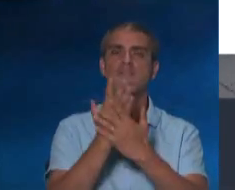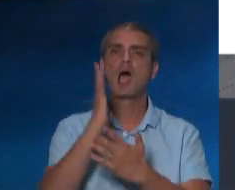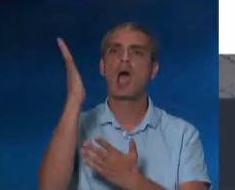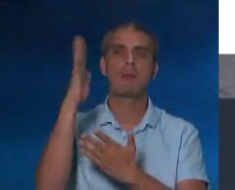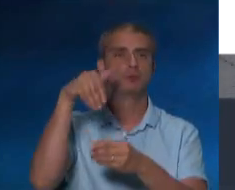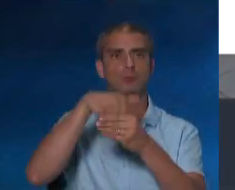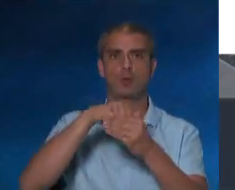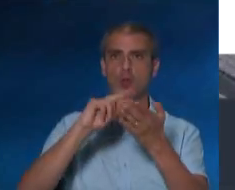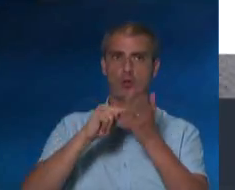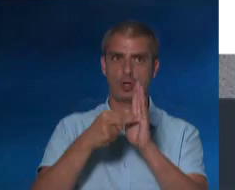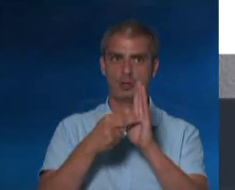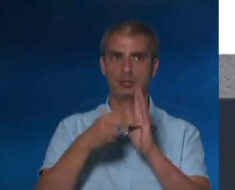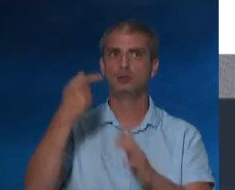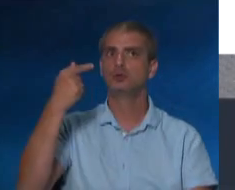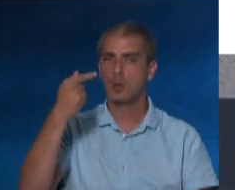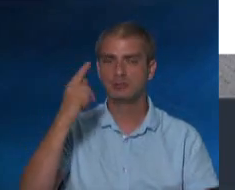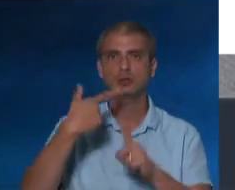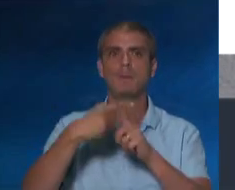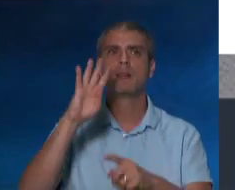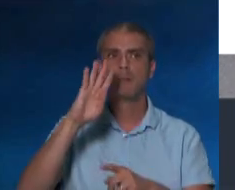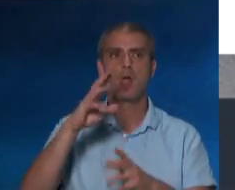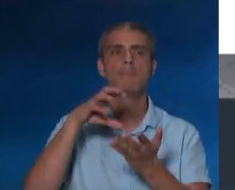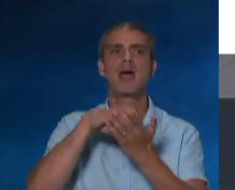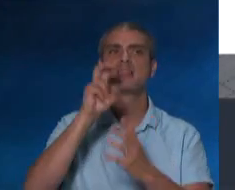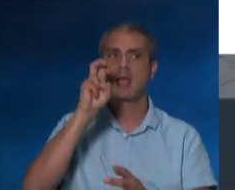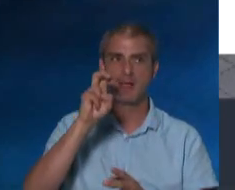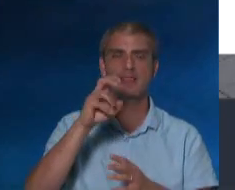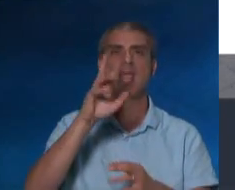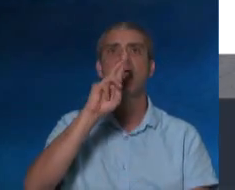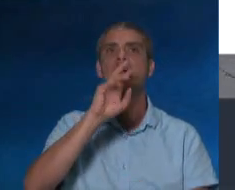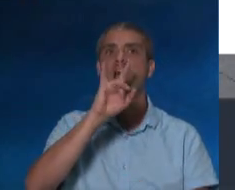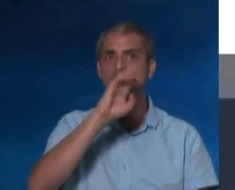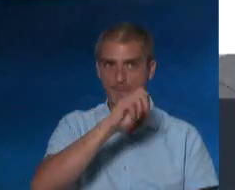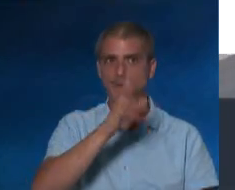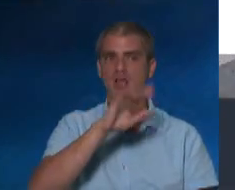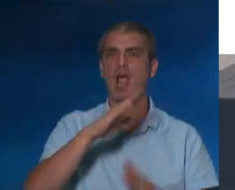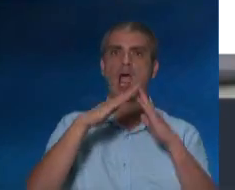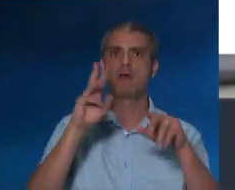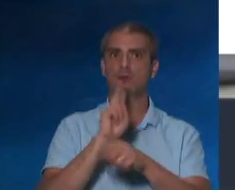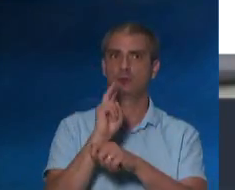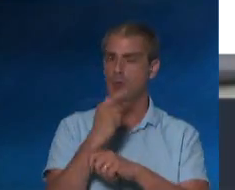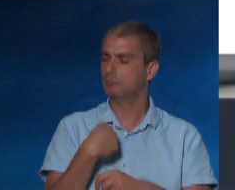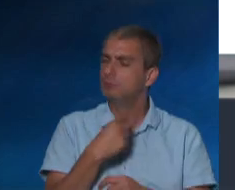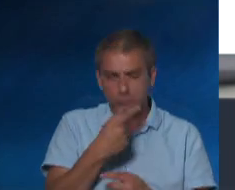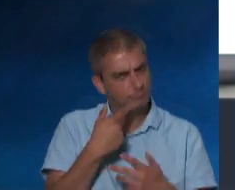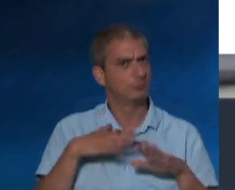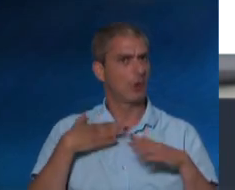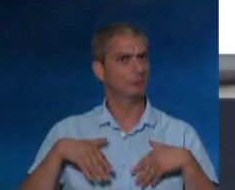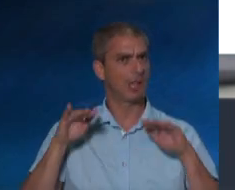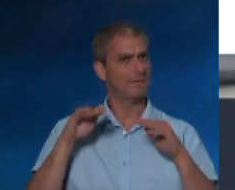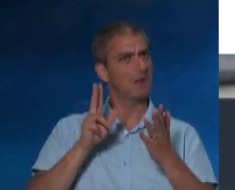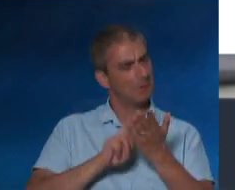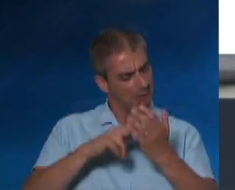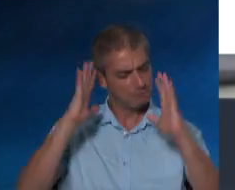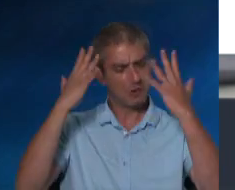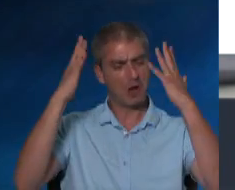מתוך התוכנית. ג'וליס, צומת בילו, מחנה עמיעד, מחנה רחבעם, מחנה חוות השומר. אני רוצה לברך. מגיע לכם